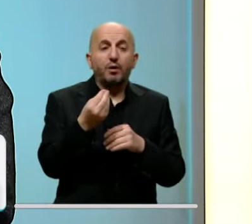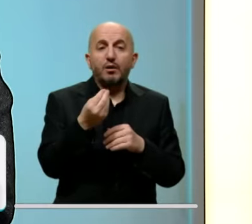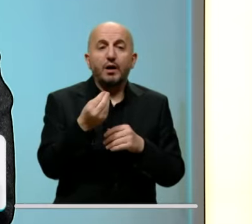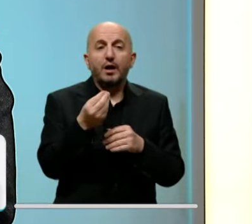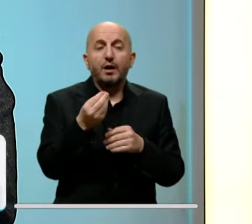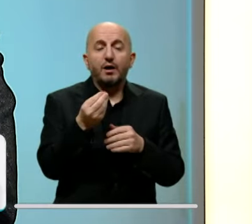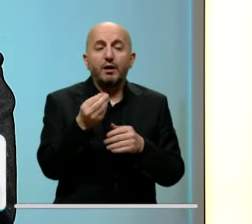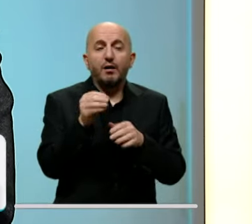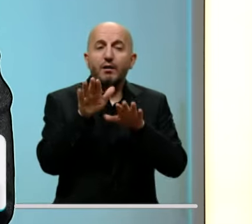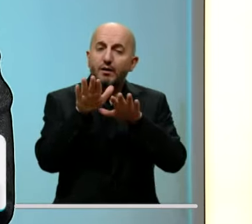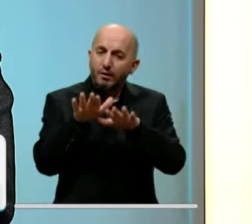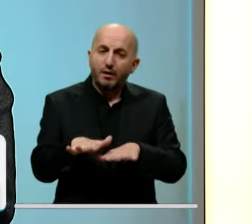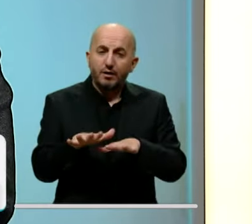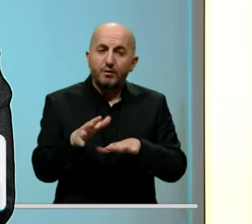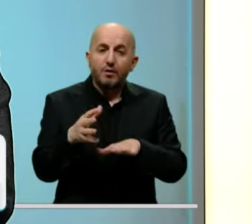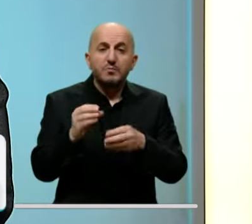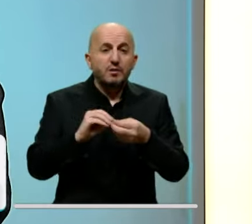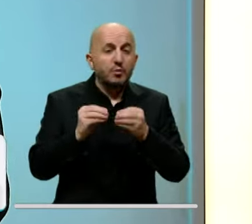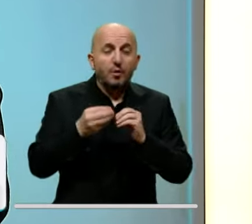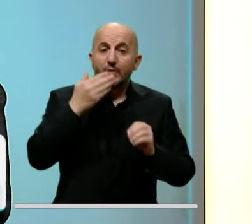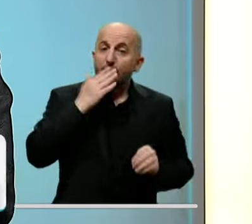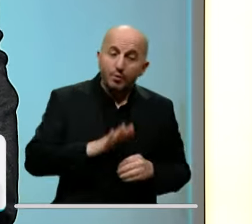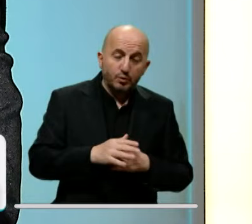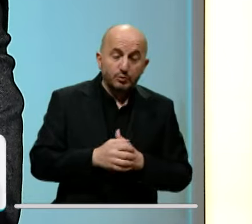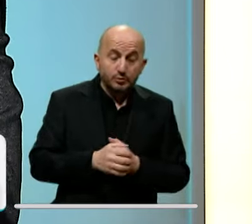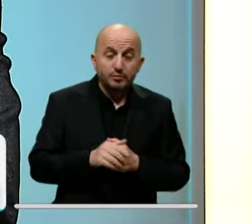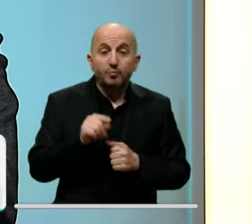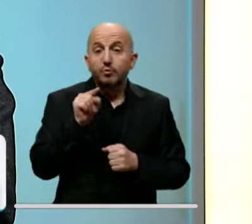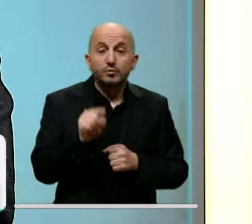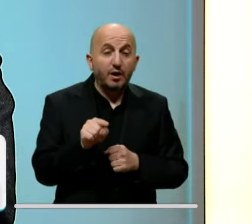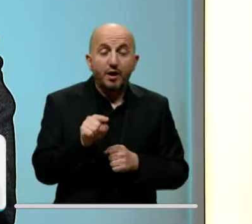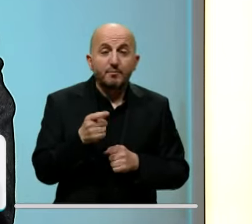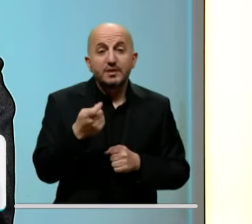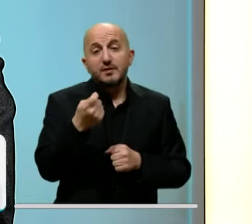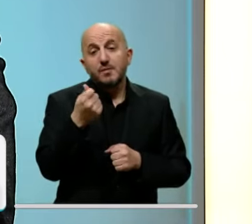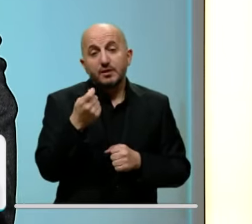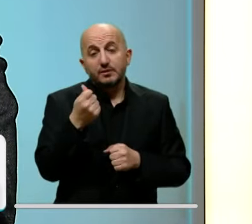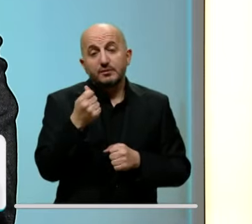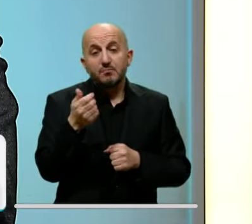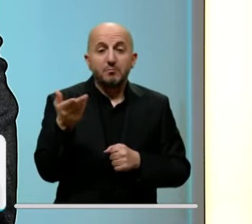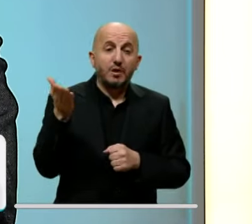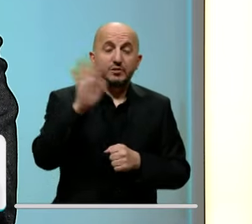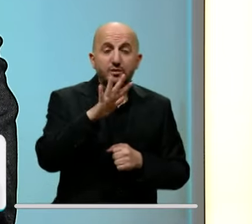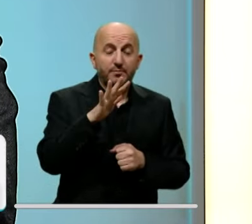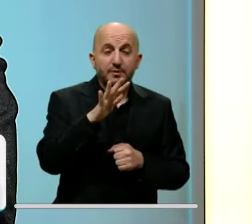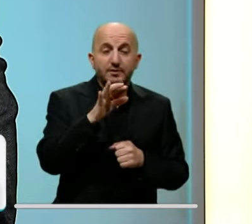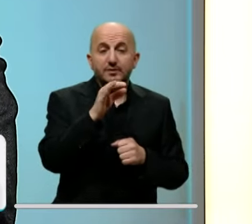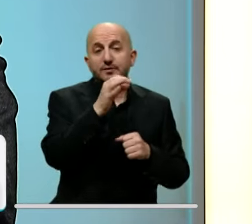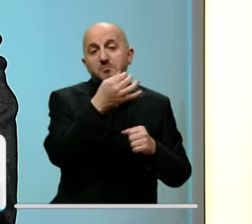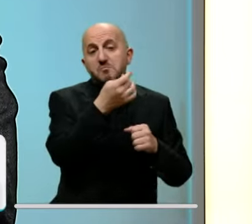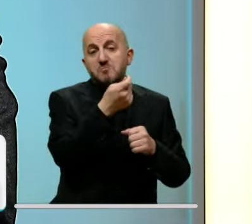de sabit olmasında bir sakınca yoktur Buna bir paranın başka bir para